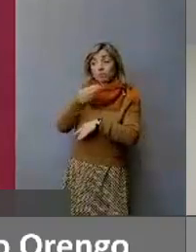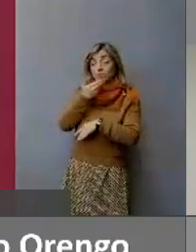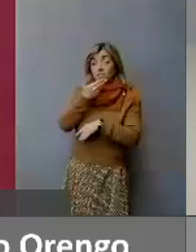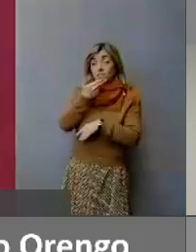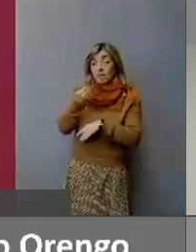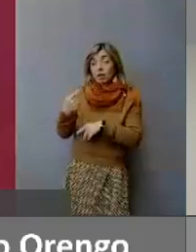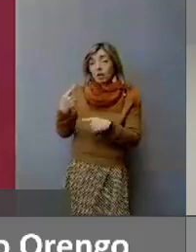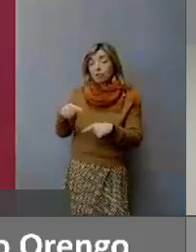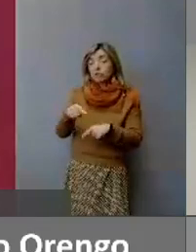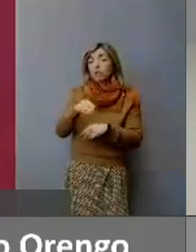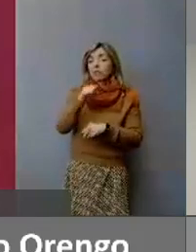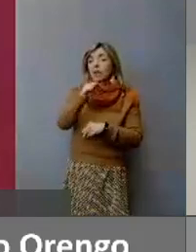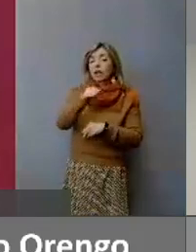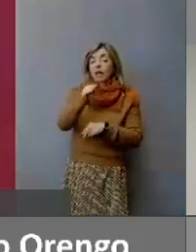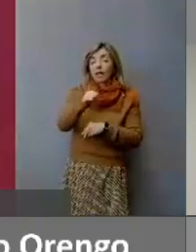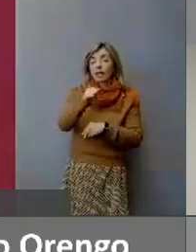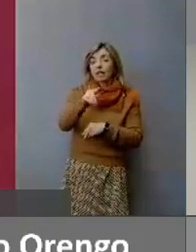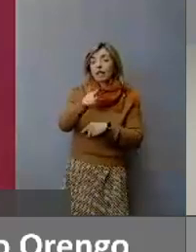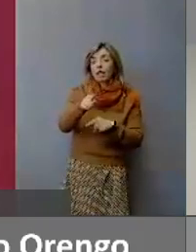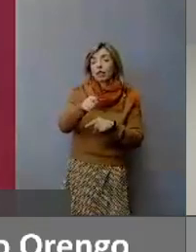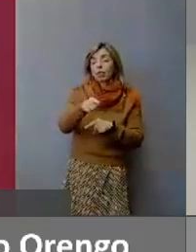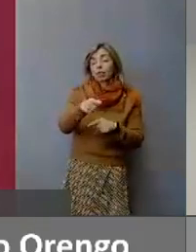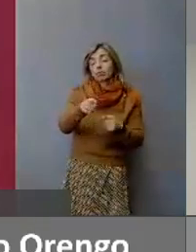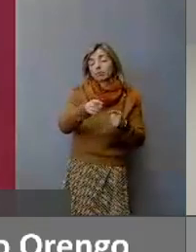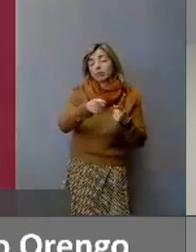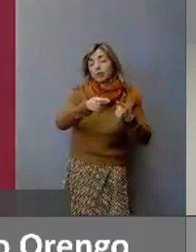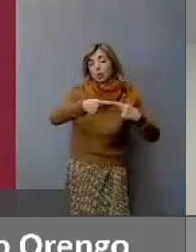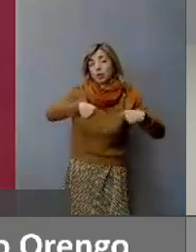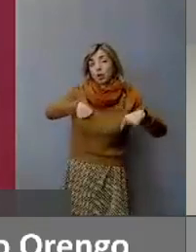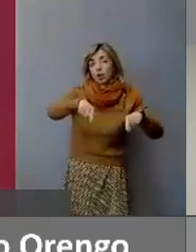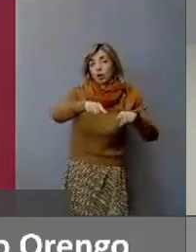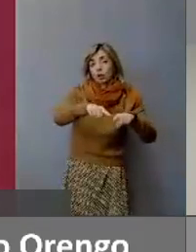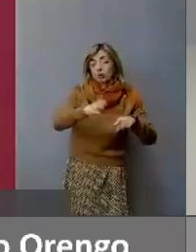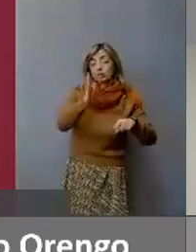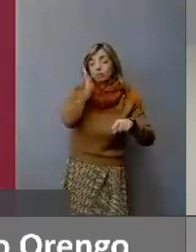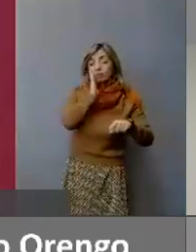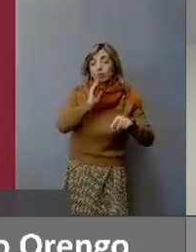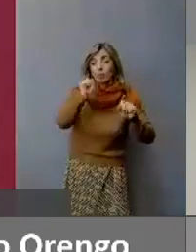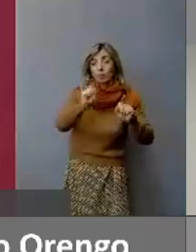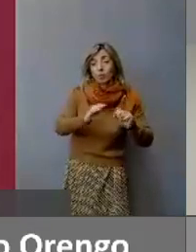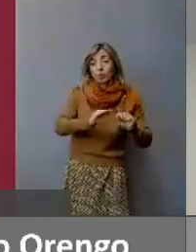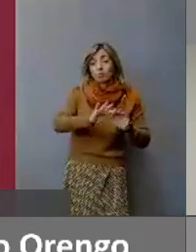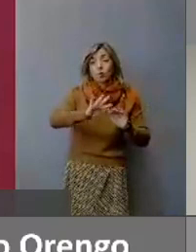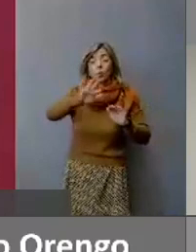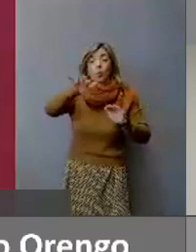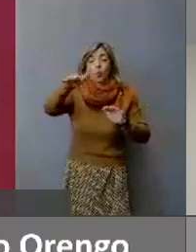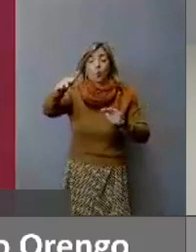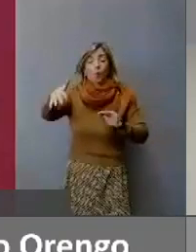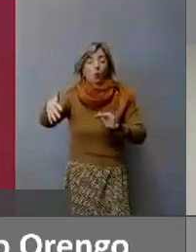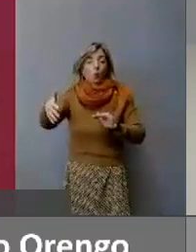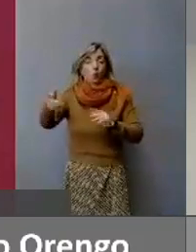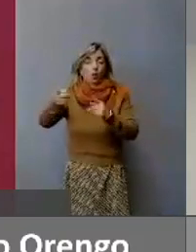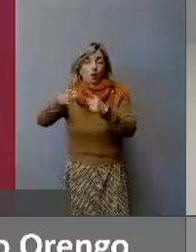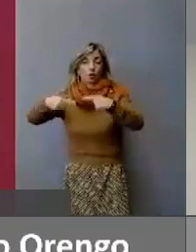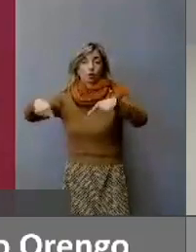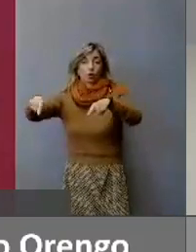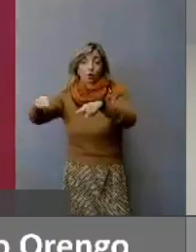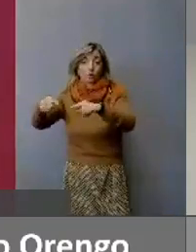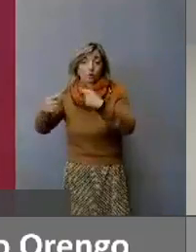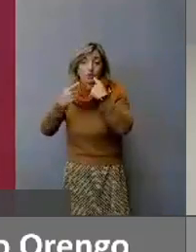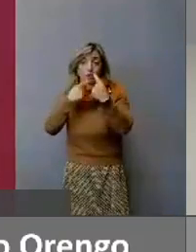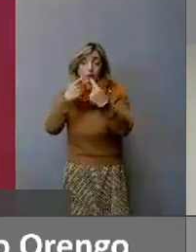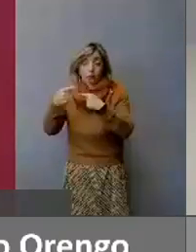consiglio successivo perché con tutto rispetto verso un assessore campo era ma è a letto praticamente